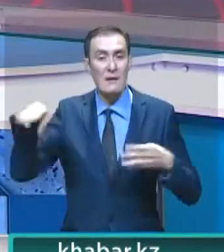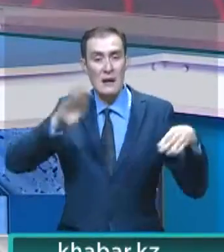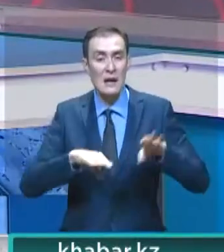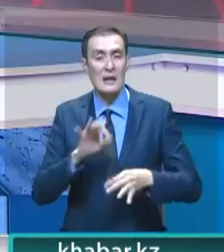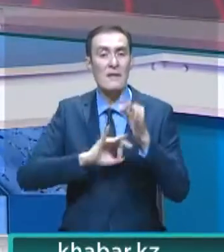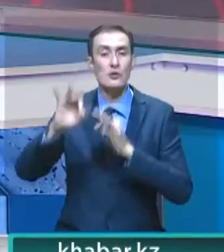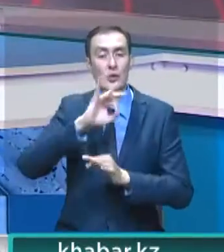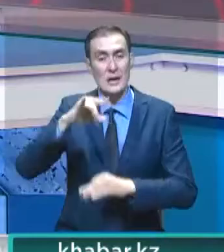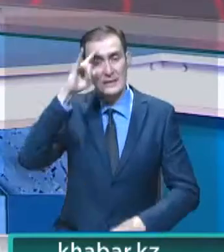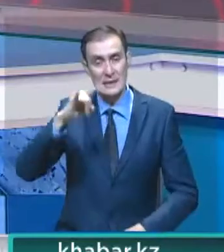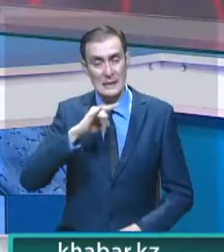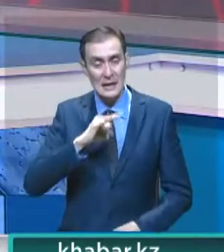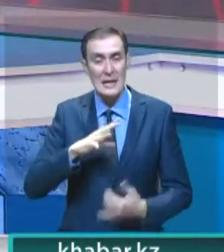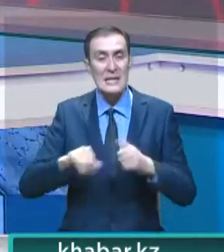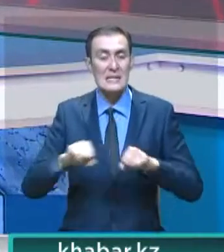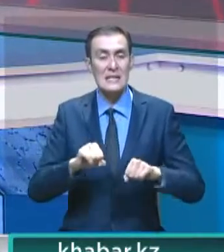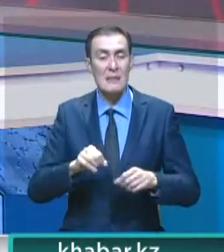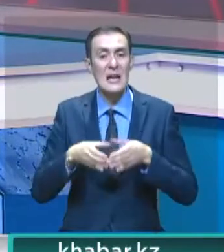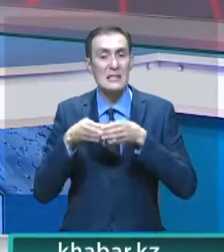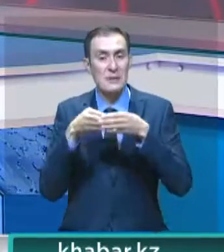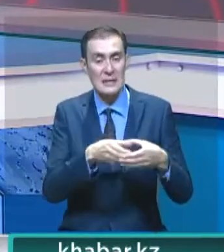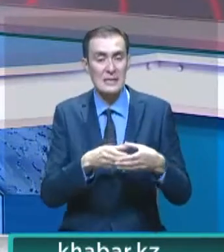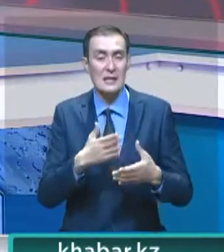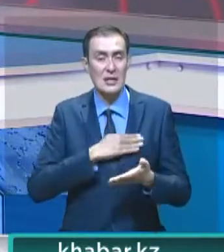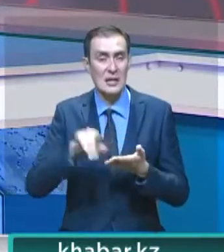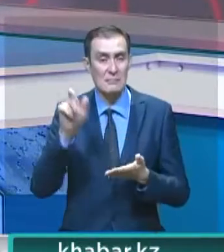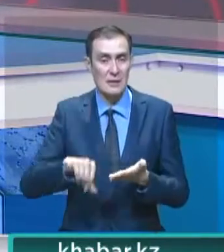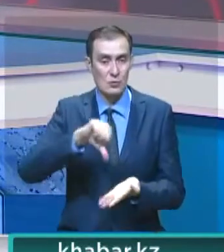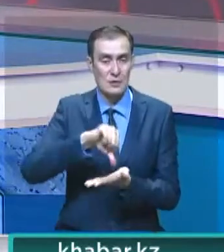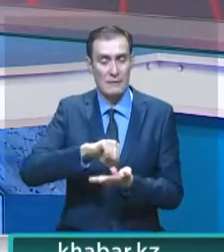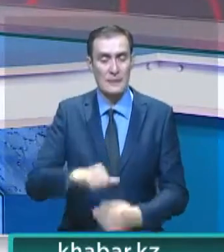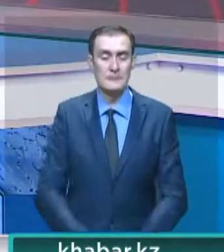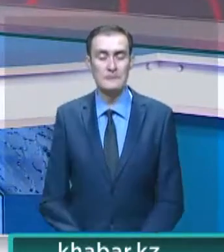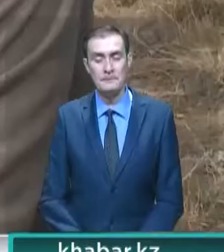на востоке республики. В сейсмоэкспедиции побывал Вячеслав Ветлугин.